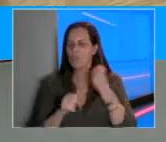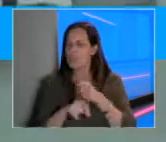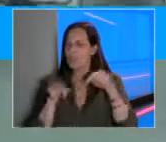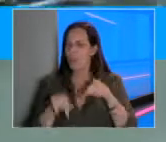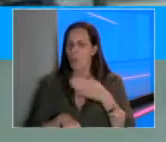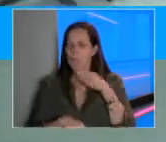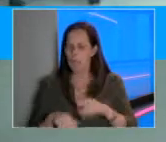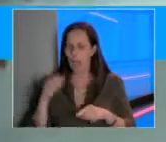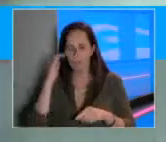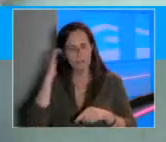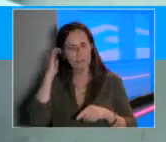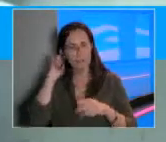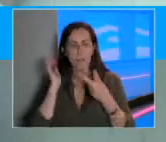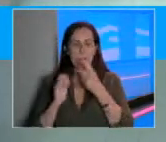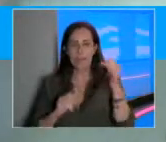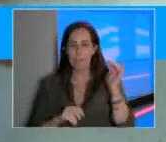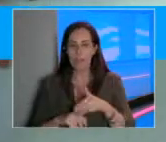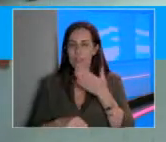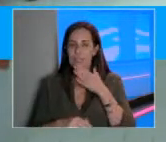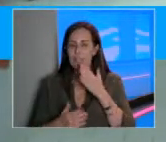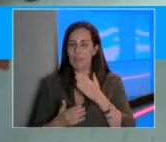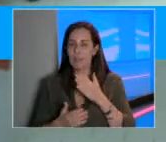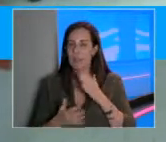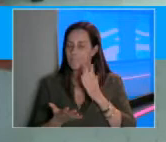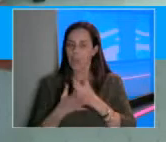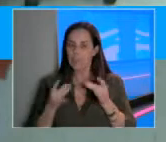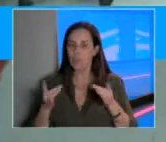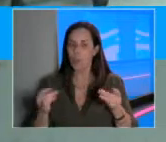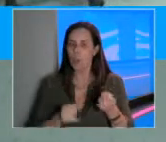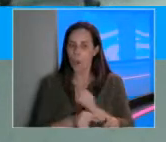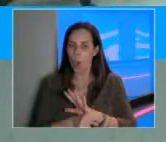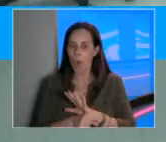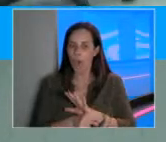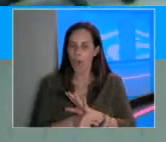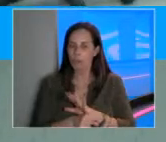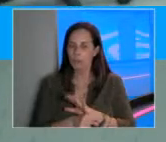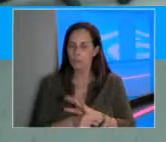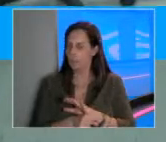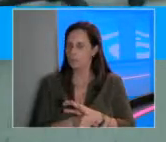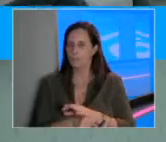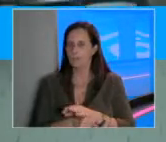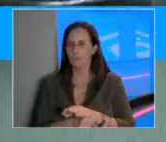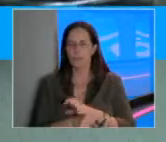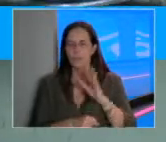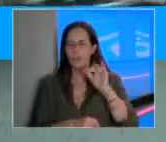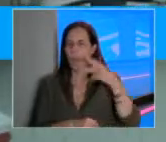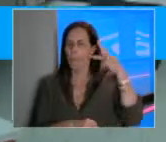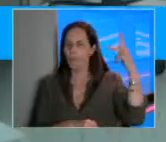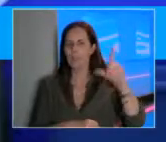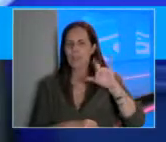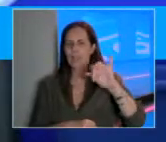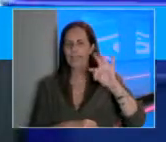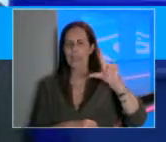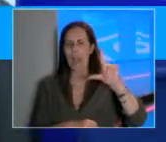כאן בישראל, ולפיו כ-200 אלף ישראלים נדבקו בנגיף. בעניין הזה אנחנו רוצים לומר שלום לפרופסור ליטל